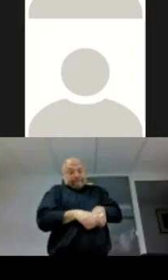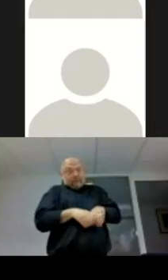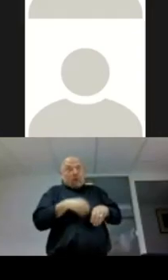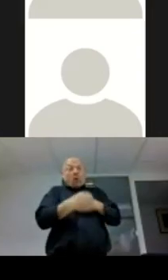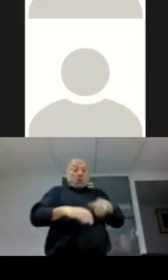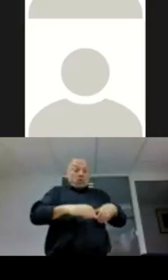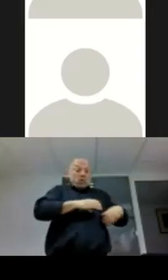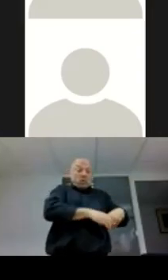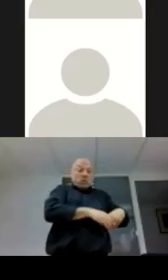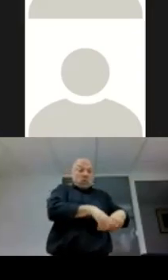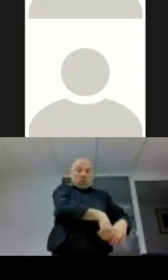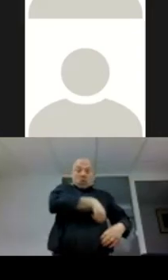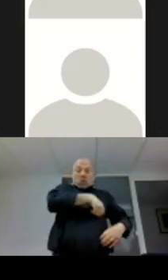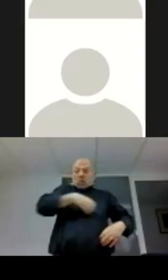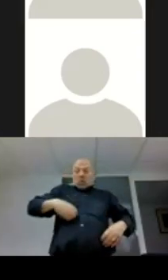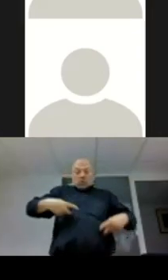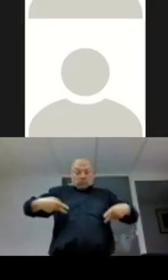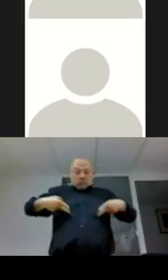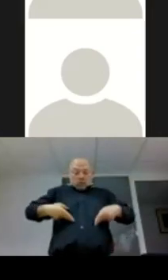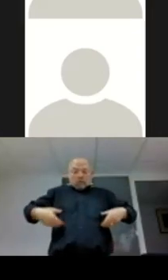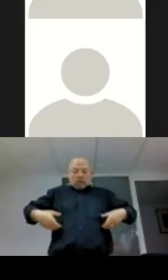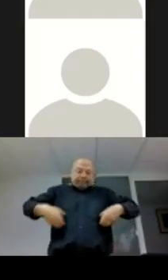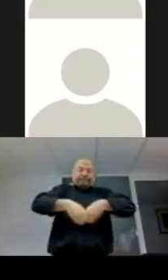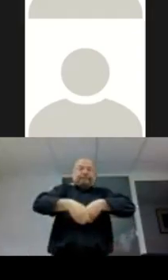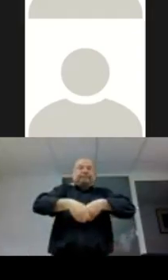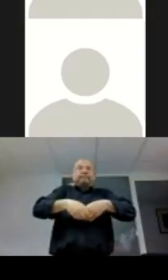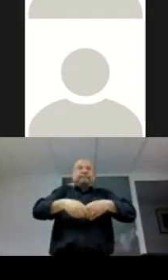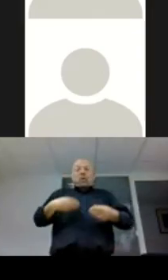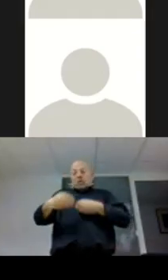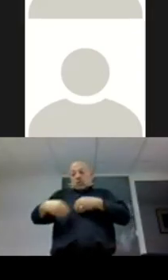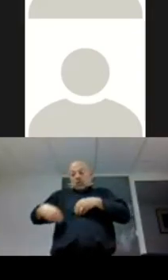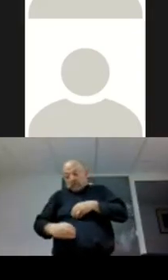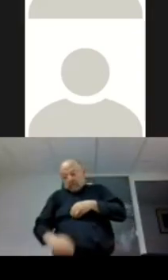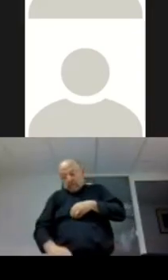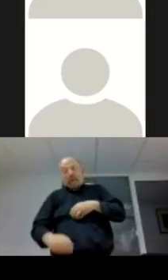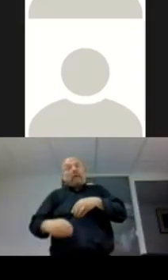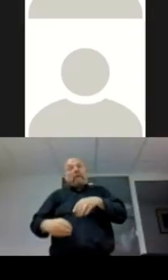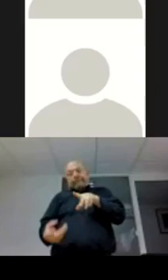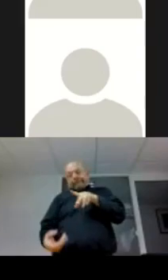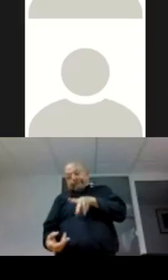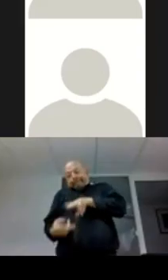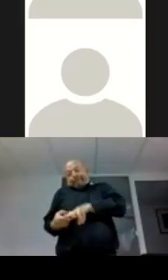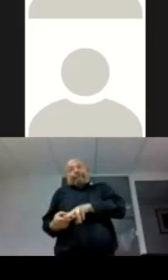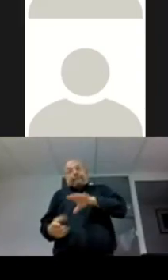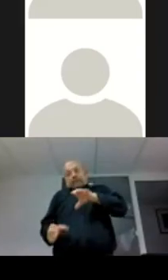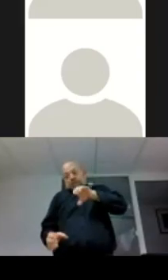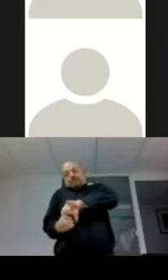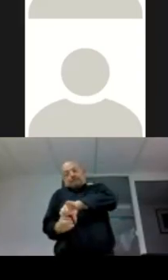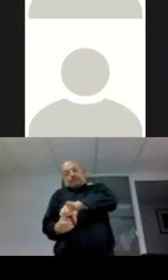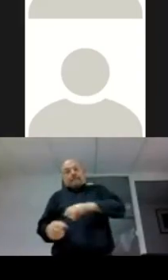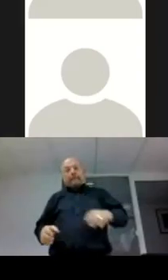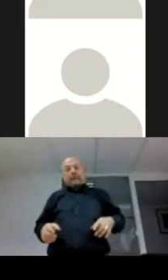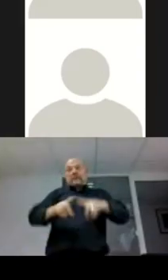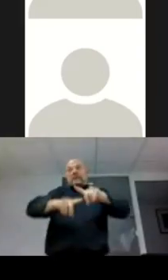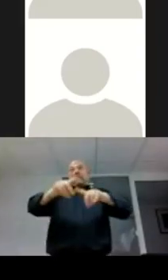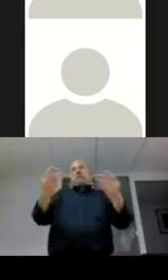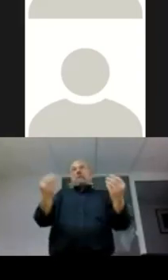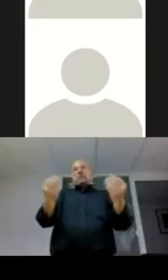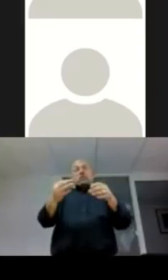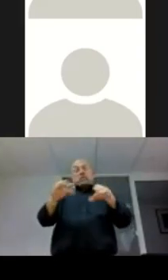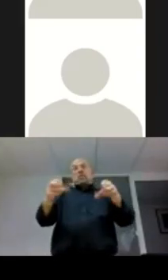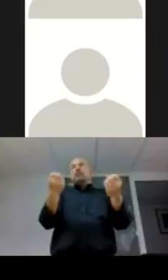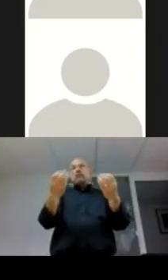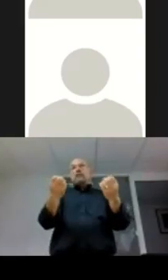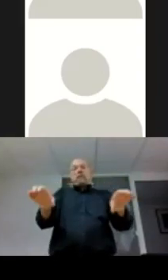côlon, soit entre le côlon et le côlon, soit entre le côlon, le rectum, voire l'anus. En fait, ça va dépendre vraiment de là